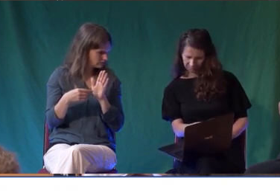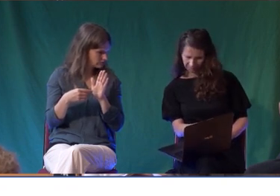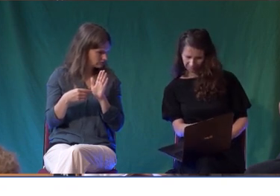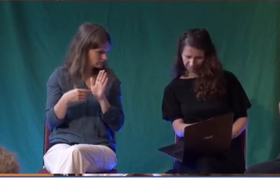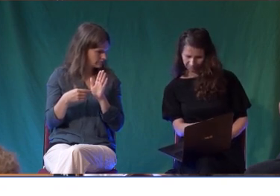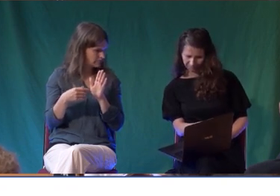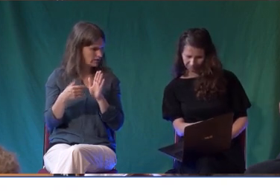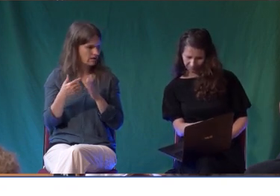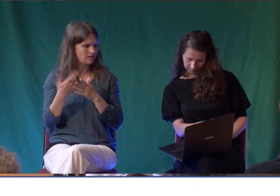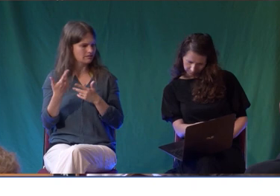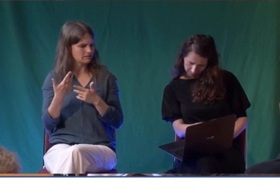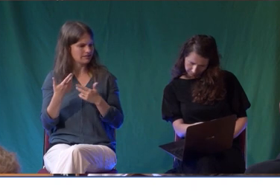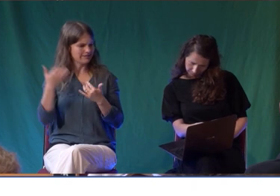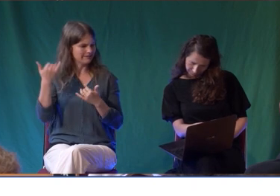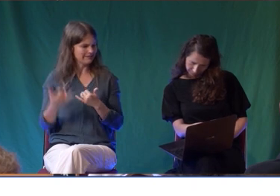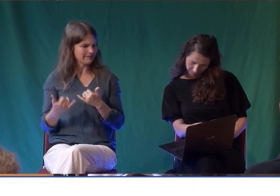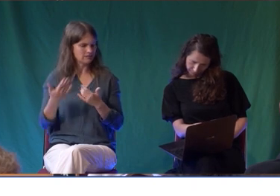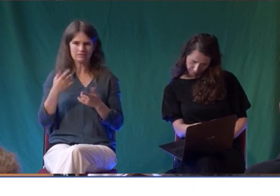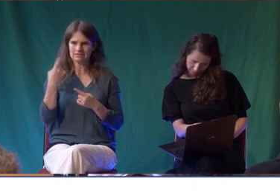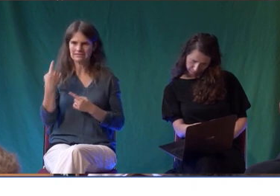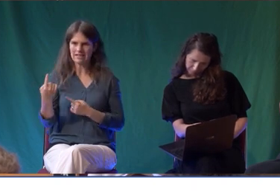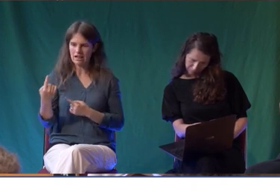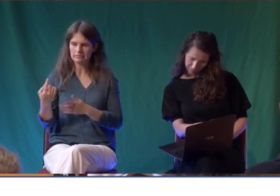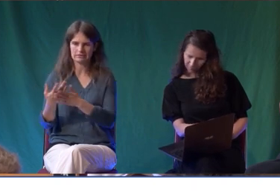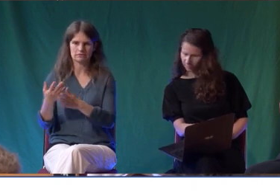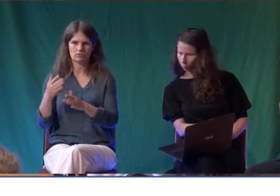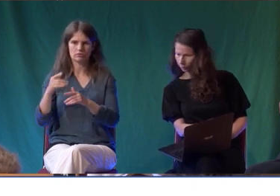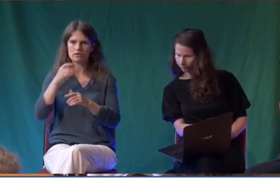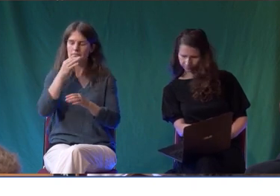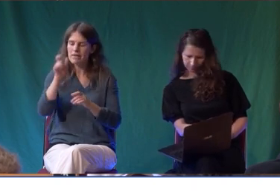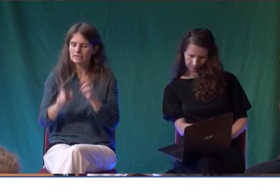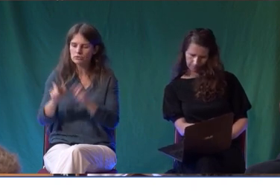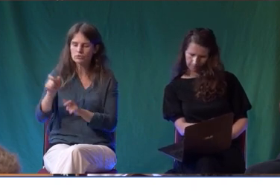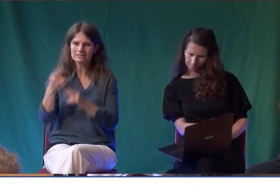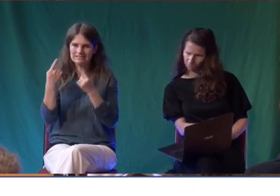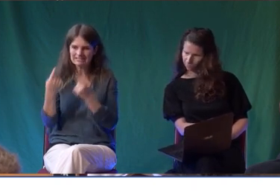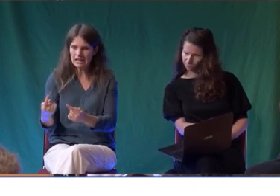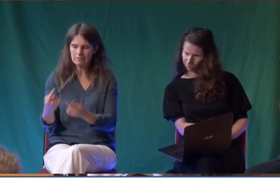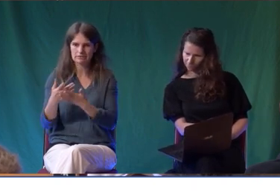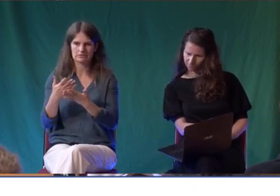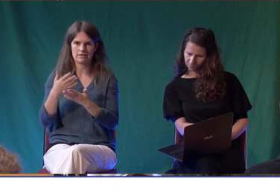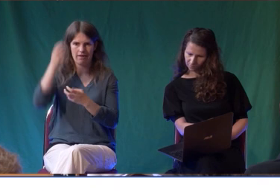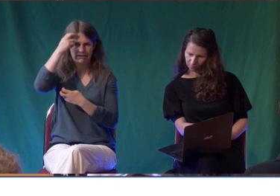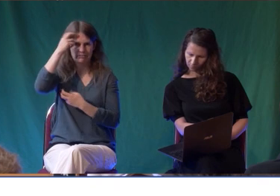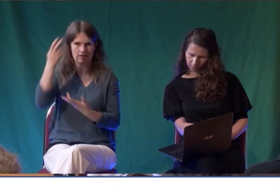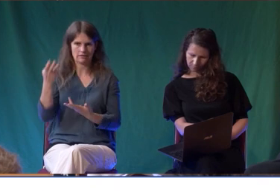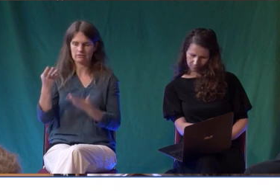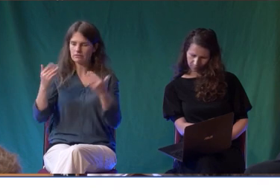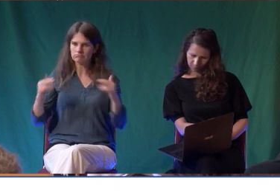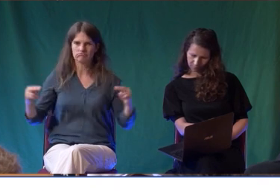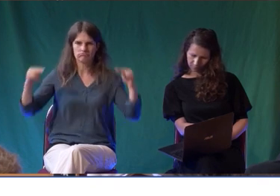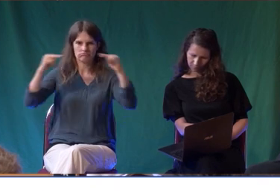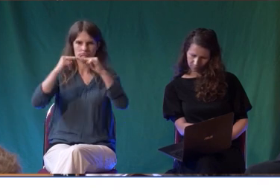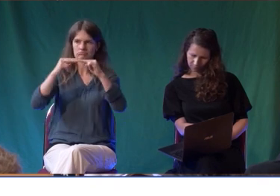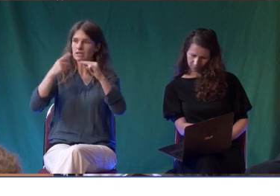stets als Experten und Expertinnen in eigener Sache auf Augenhöhe aktiv und mitgestalten